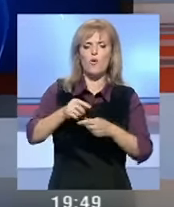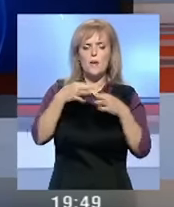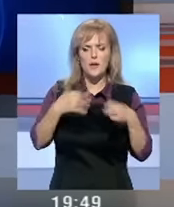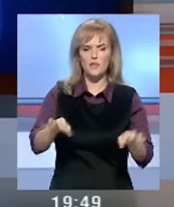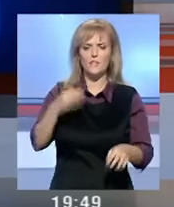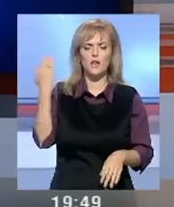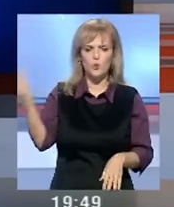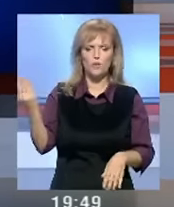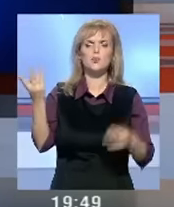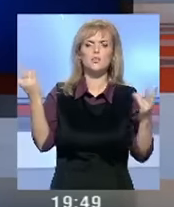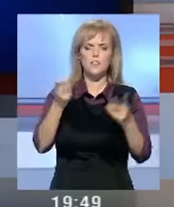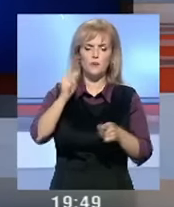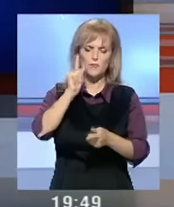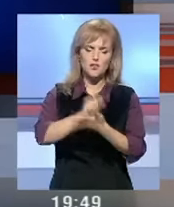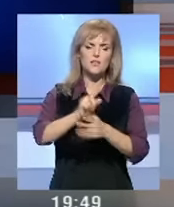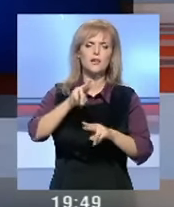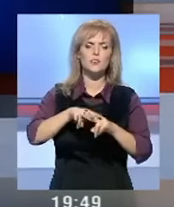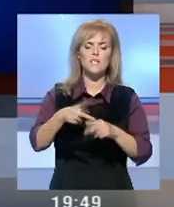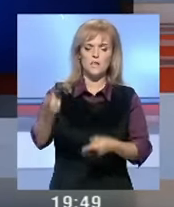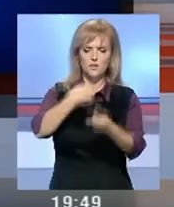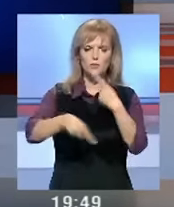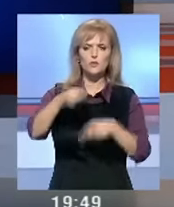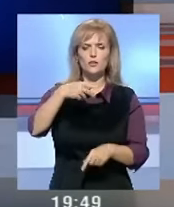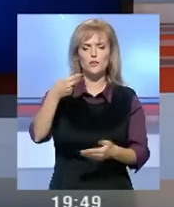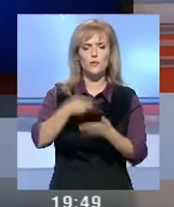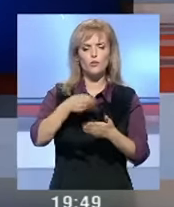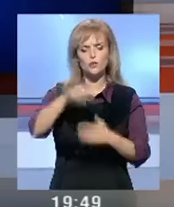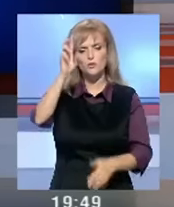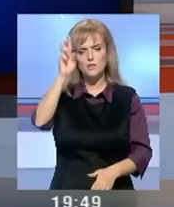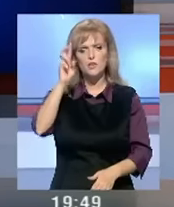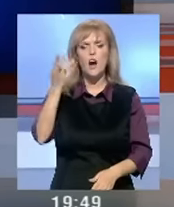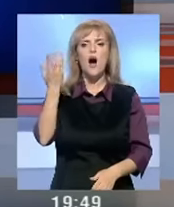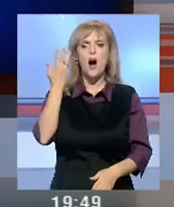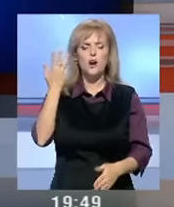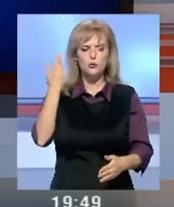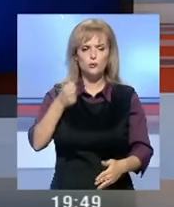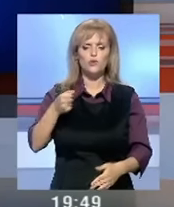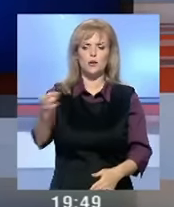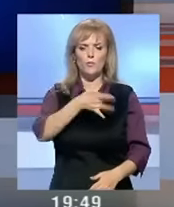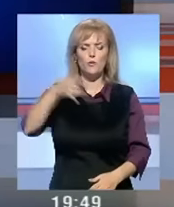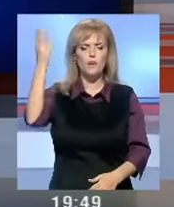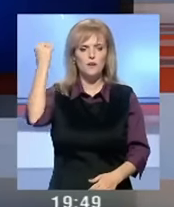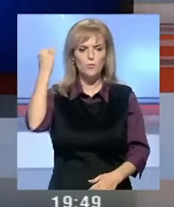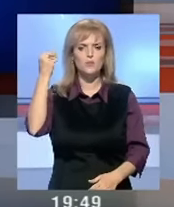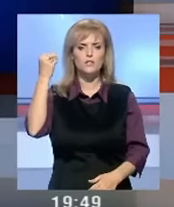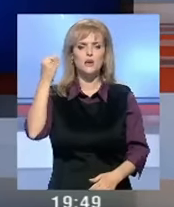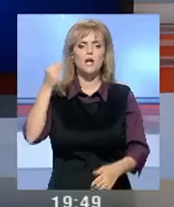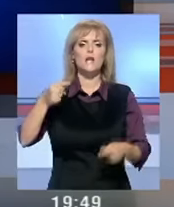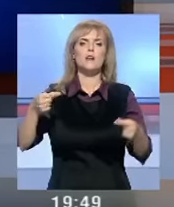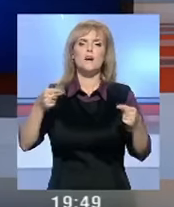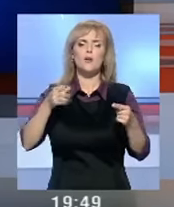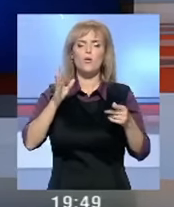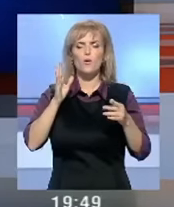avere și să o întoarcem în bugetul de stat, atunci vom transmite un semnal clar că în Republica Moldova se merită să se